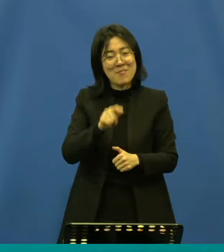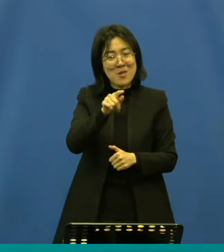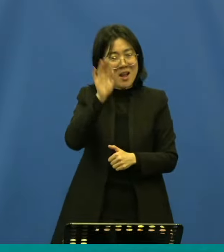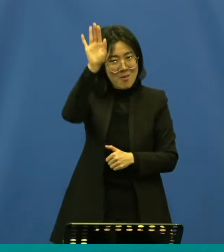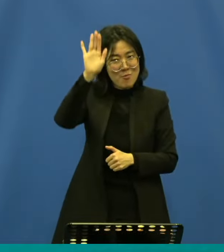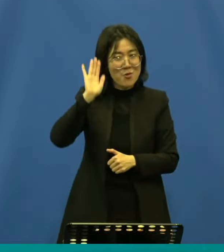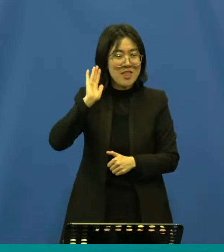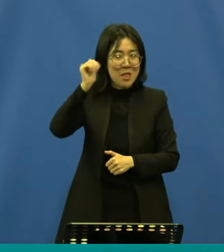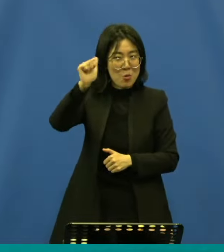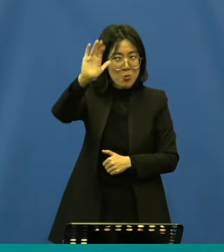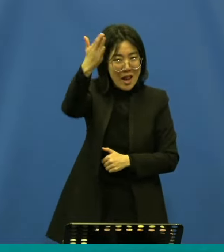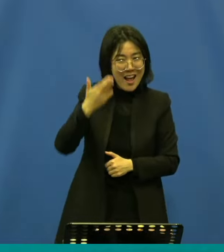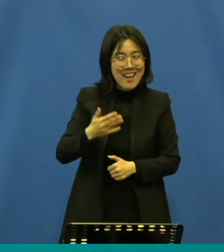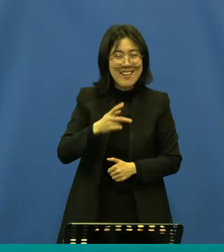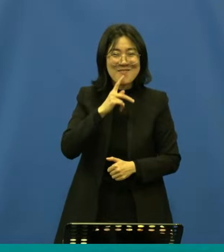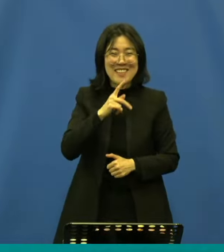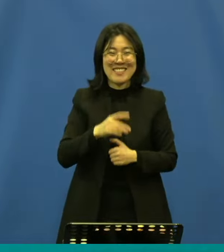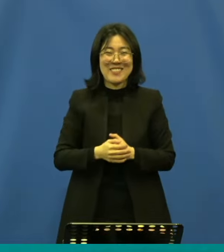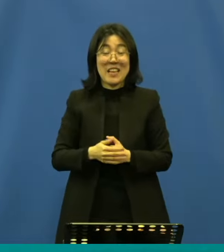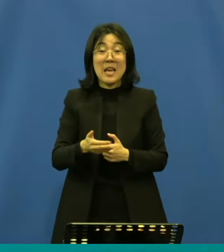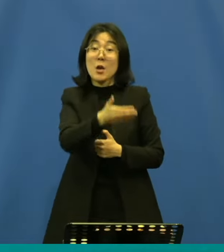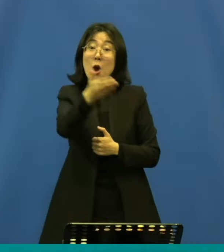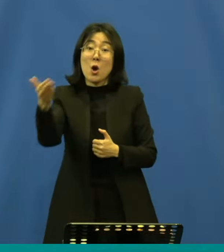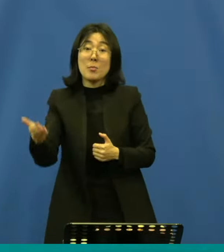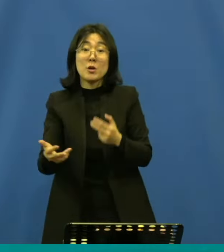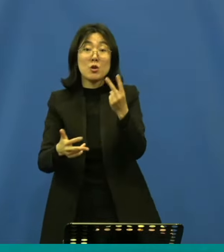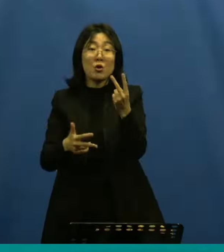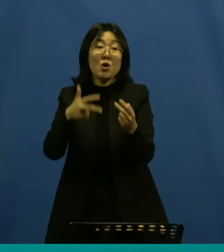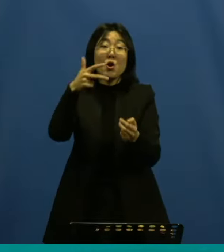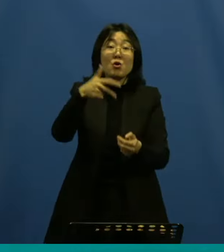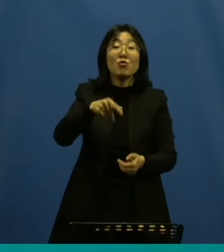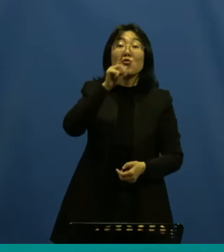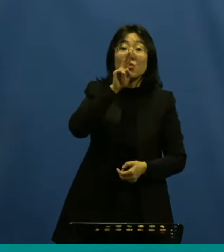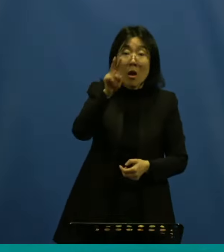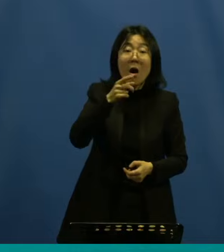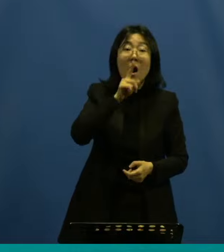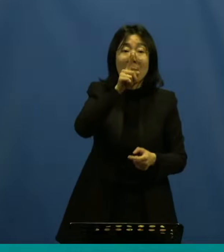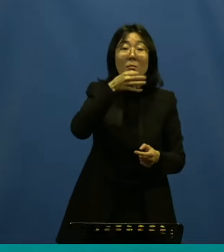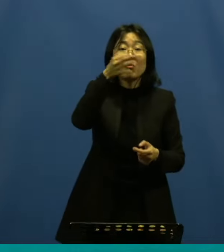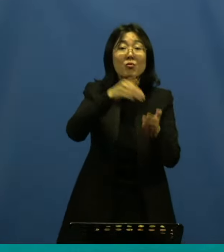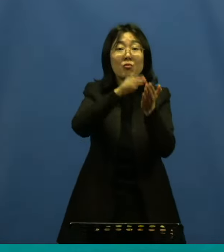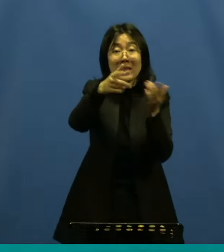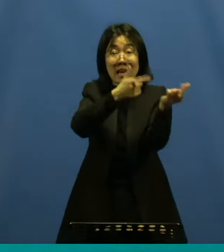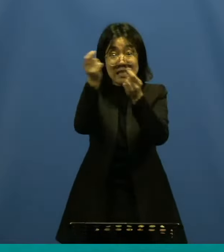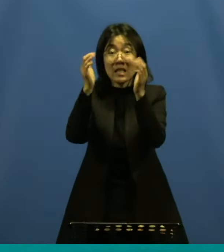자, 우리 기도하겠습니다. 주여 한번 크게 외치겠습니다. 주여